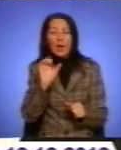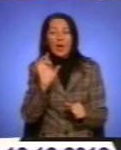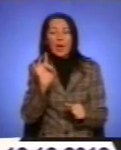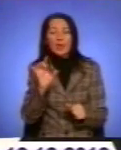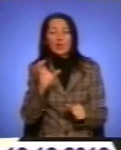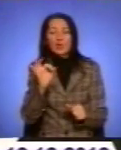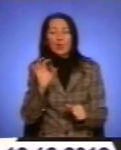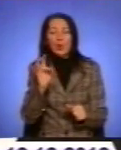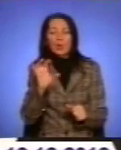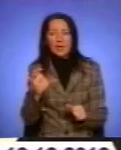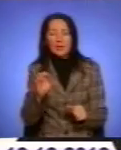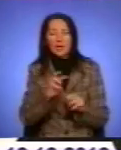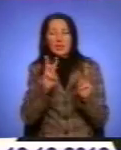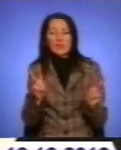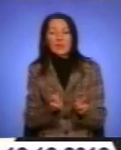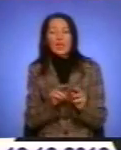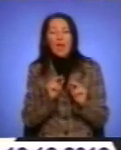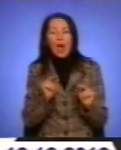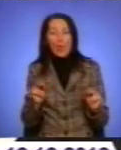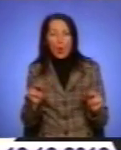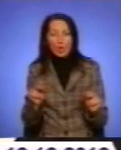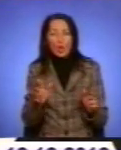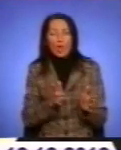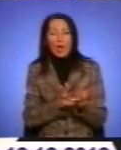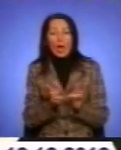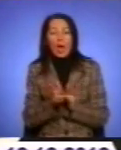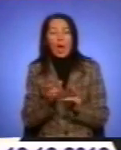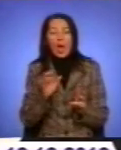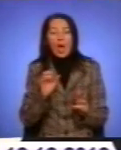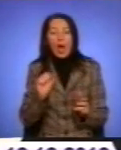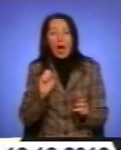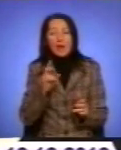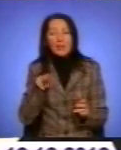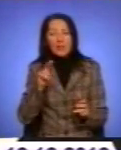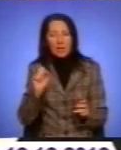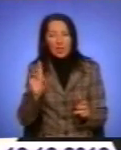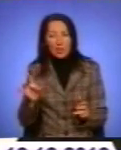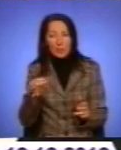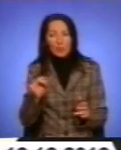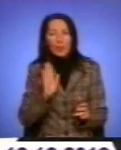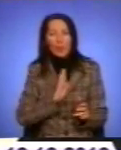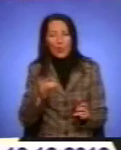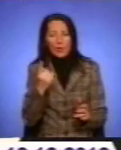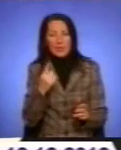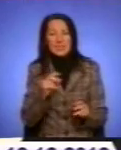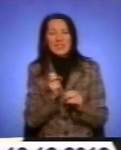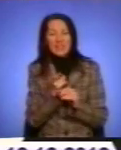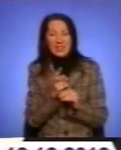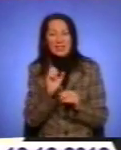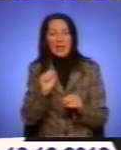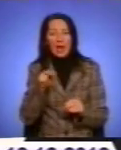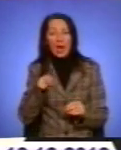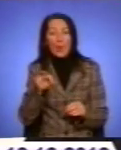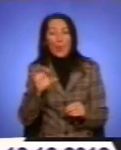Первозванний був одним із 12 апостолів, котрих покликав